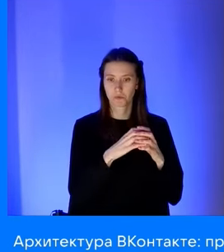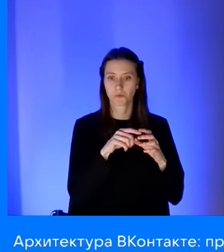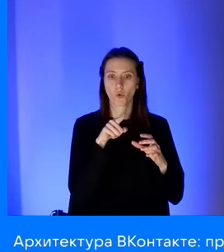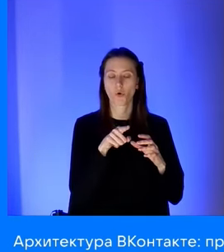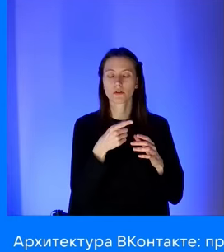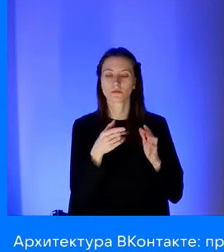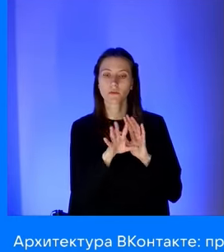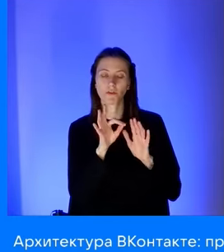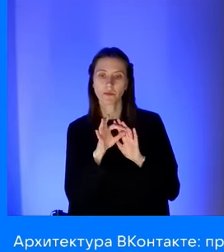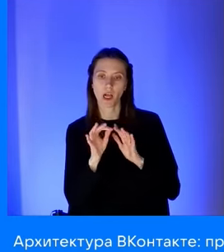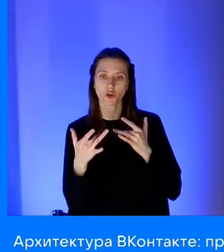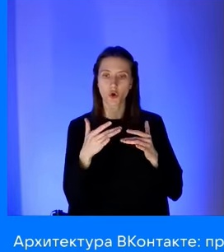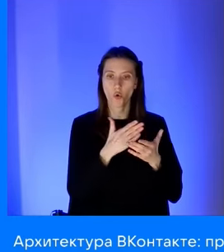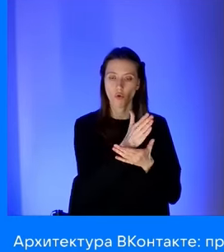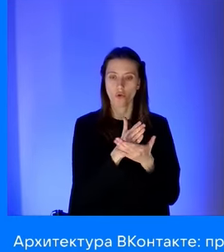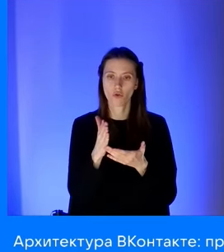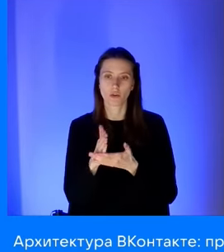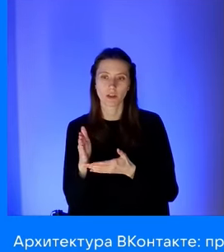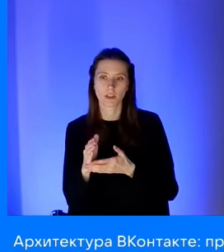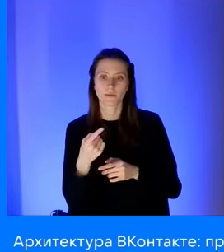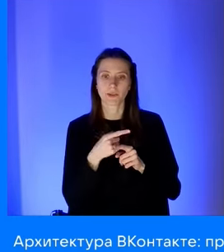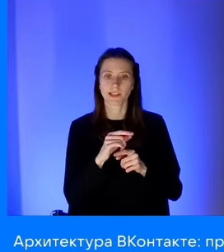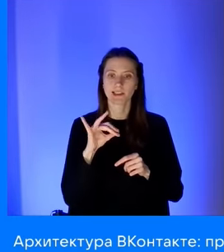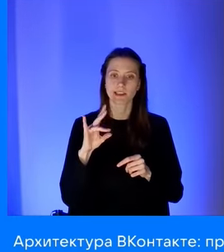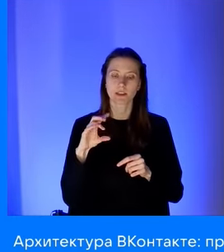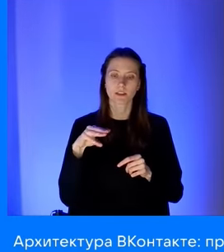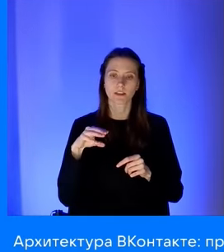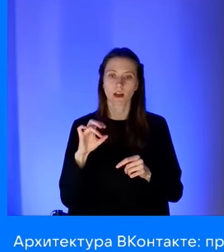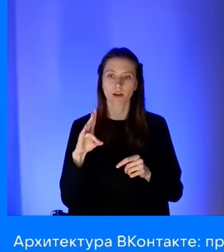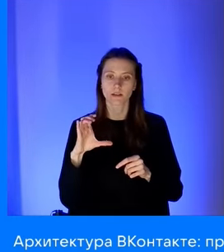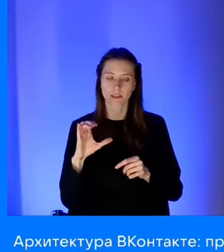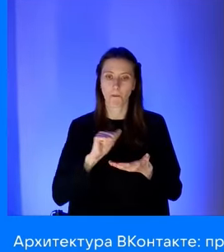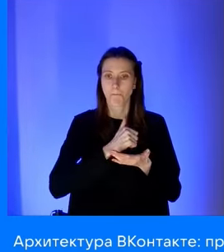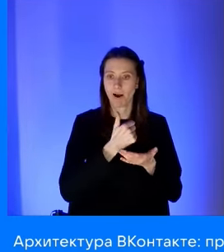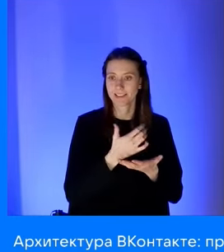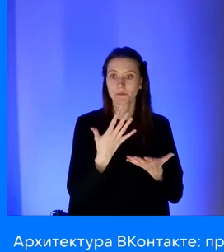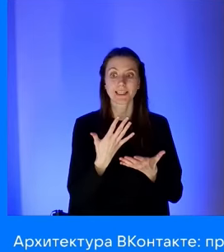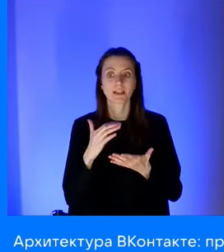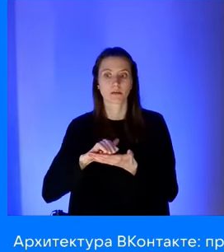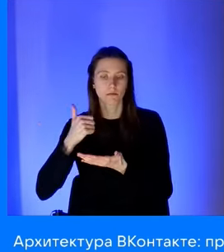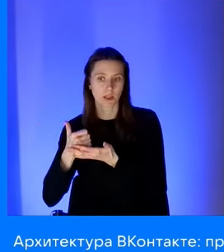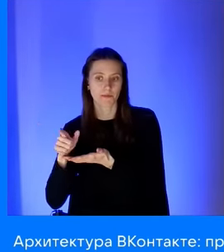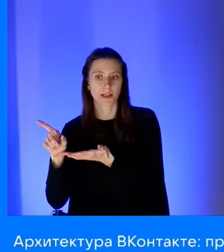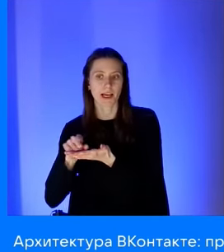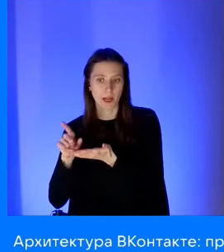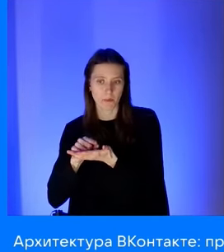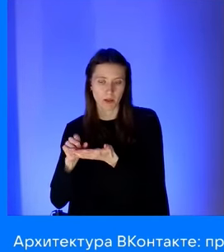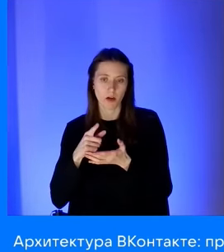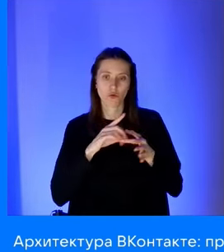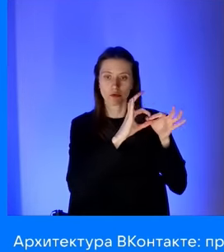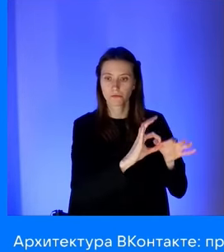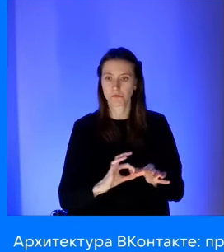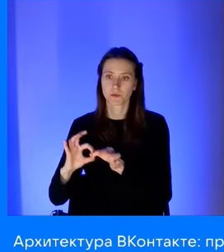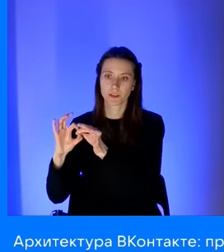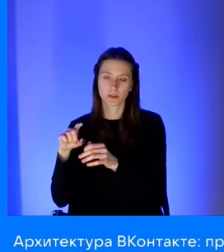роли яв или является ин репликой и соответственно сообщает это кду и